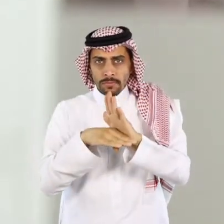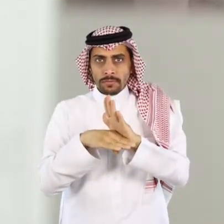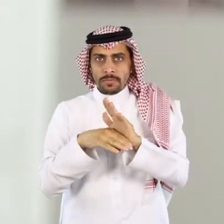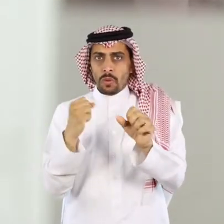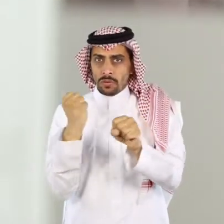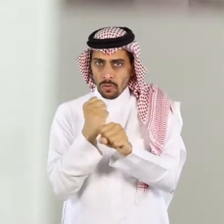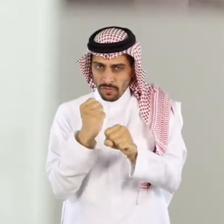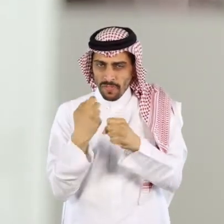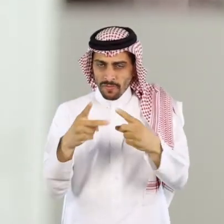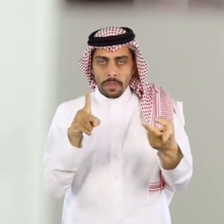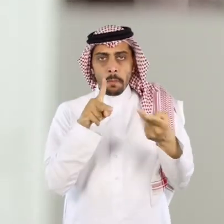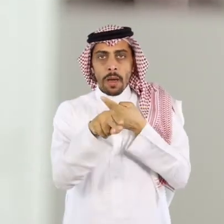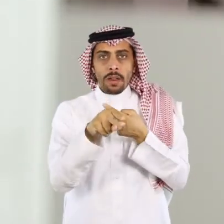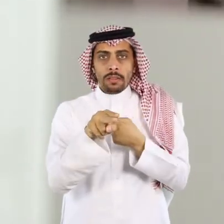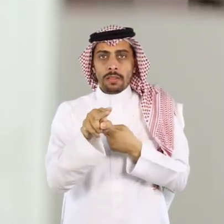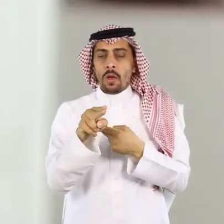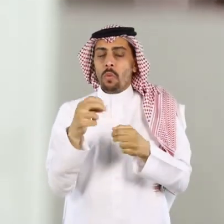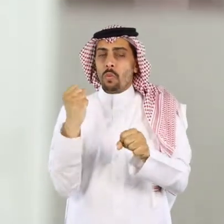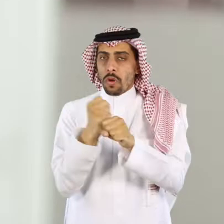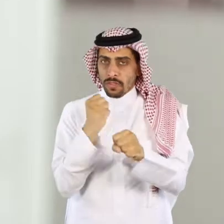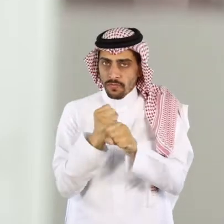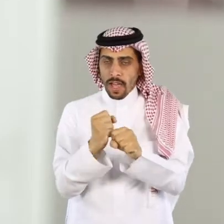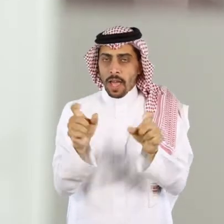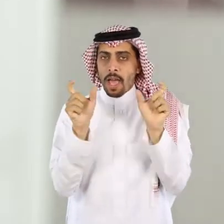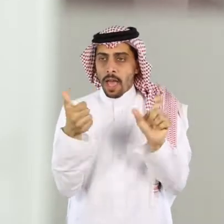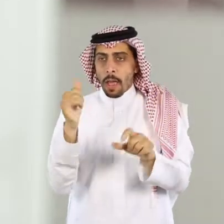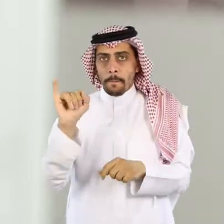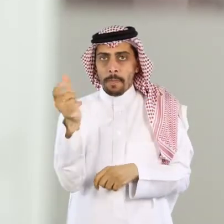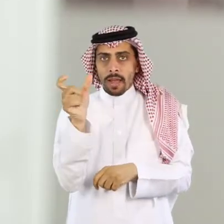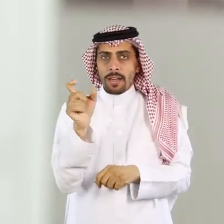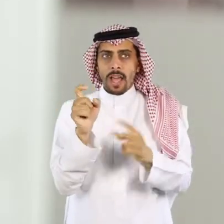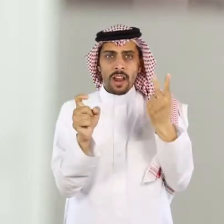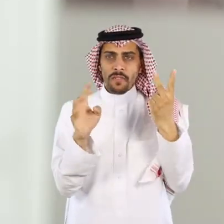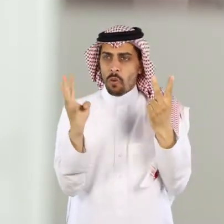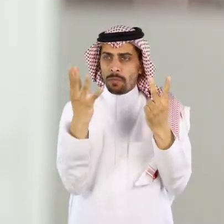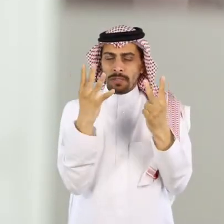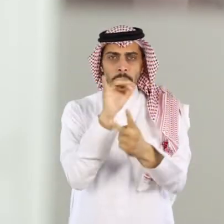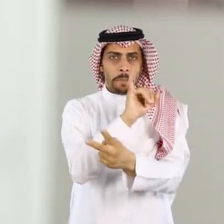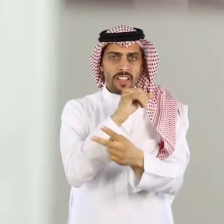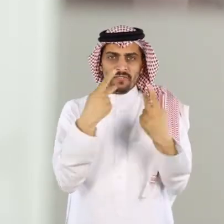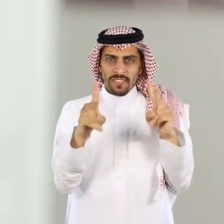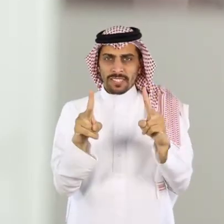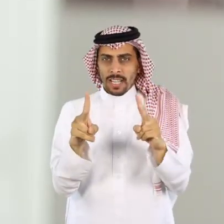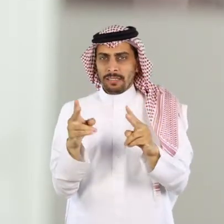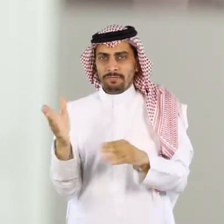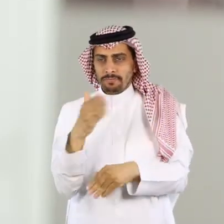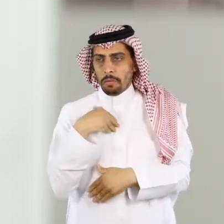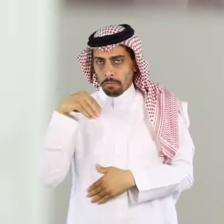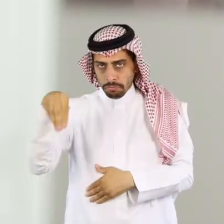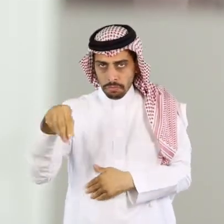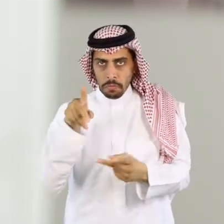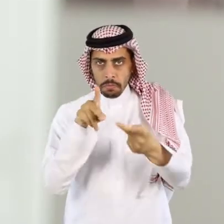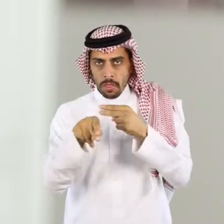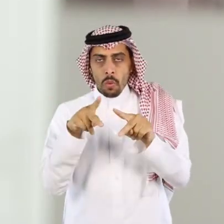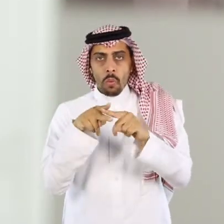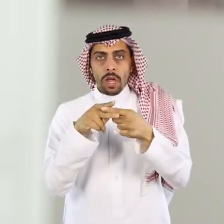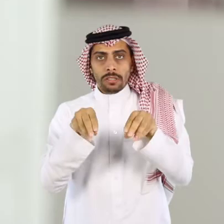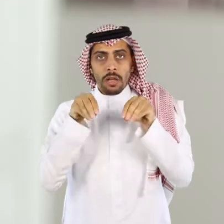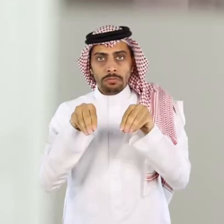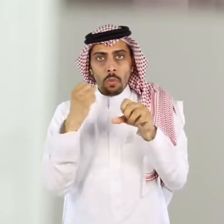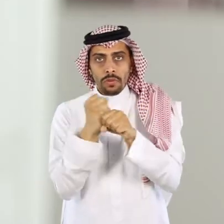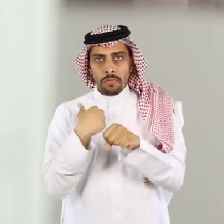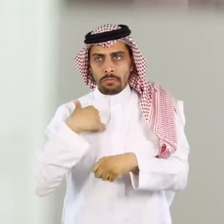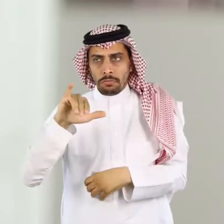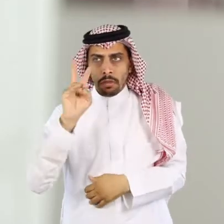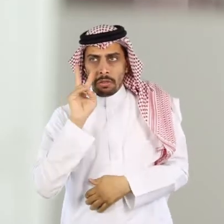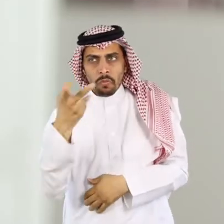معرض وظيفة يمان الذي قيمة منتصف عام 2014 في الرياض، وبحضورنا لورشة العمل خاصة بتوعية